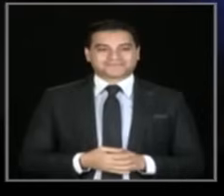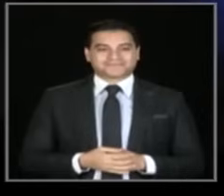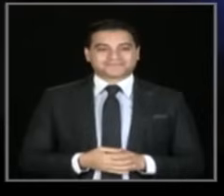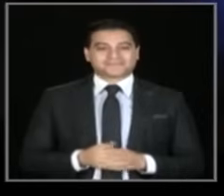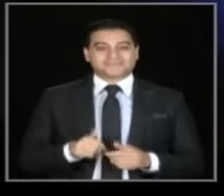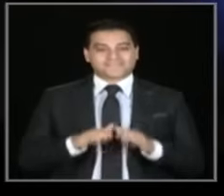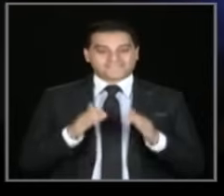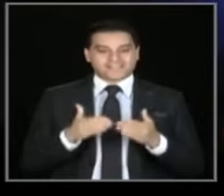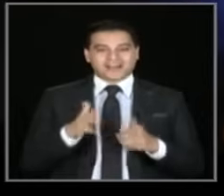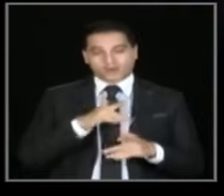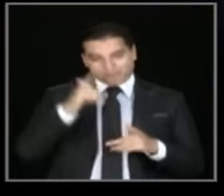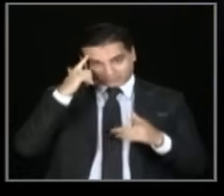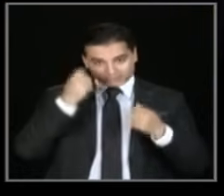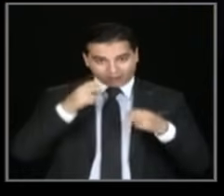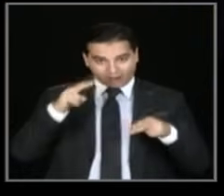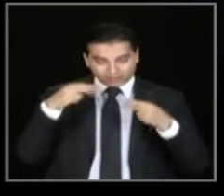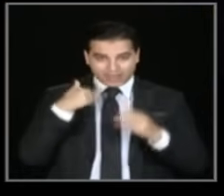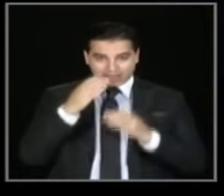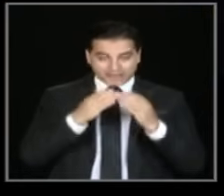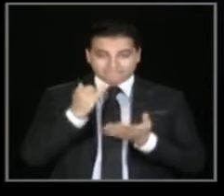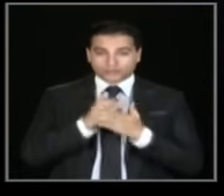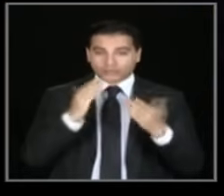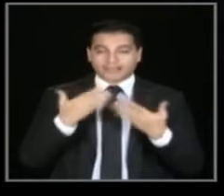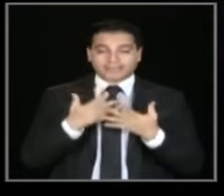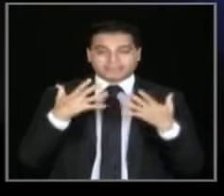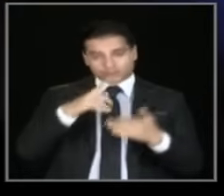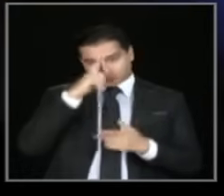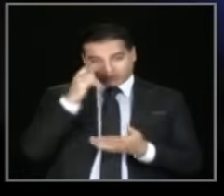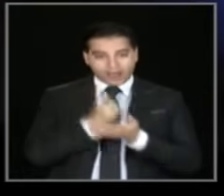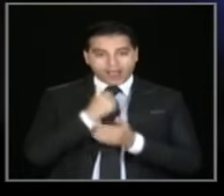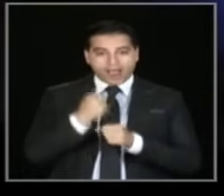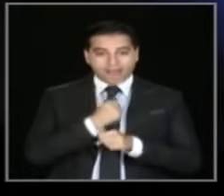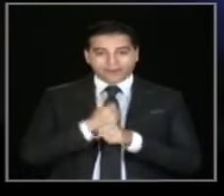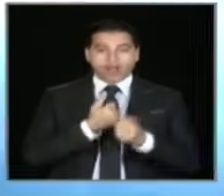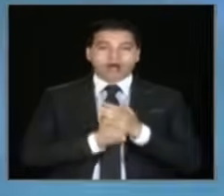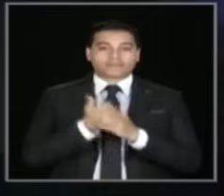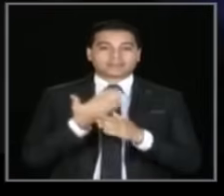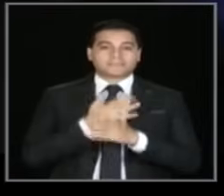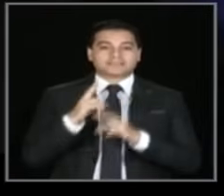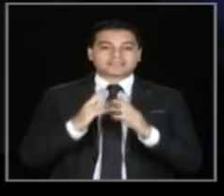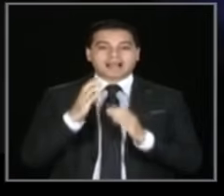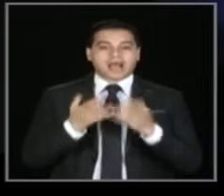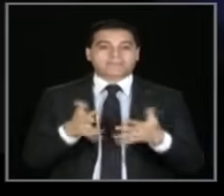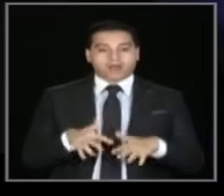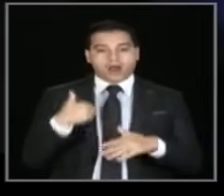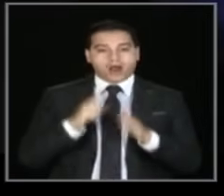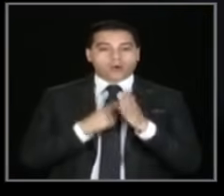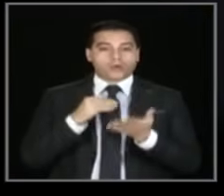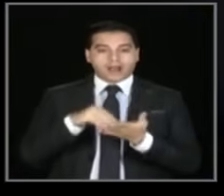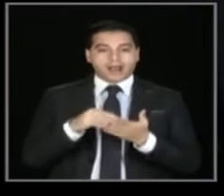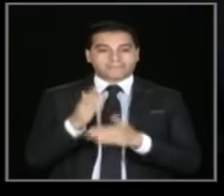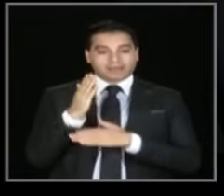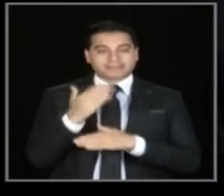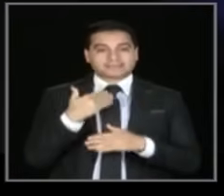فريق النهاردة معتمد عليا فكرة تحت الضغط، عليا مسؤولية كبيرة، إن شاء الله أكون قد المسؤولية وأجاوب على أكبر عدد من الأسئلة. أنا النهاردة أول ماتش أبدأ